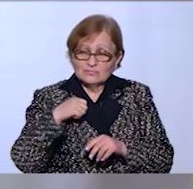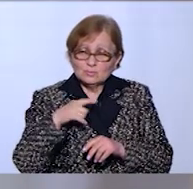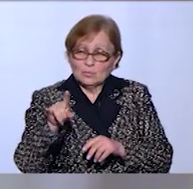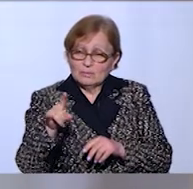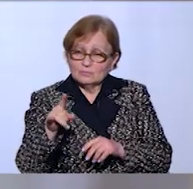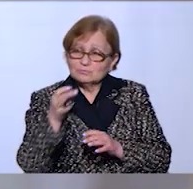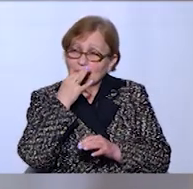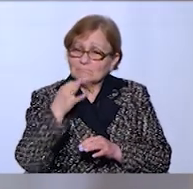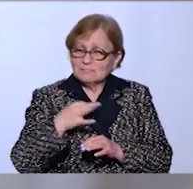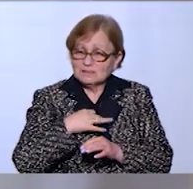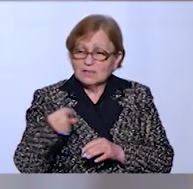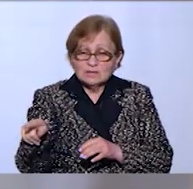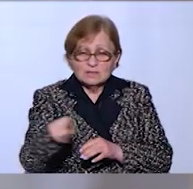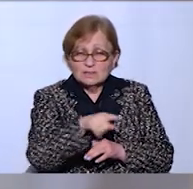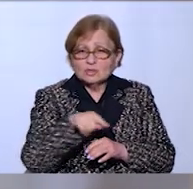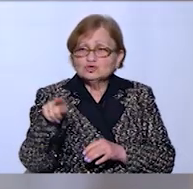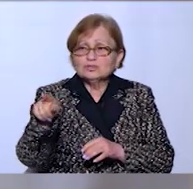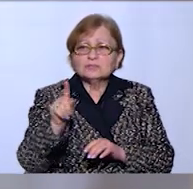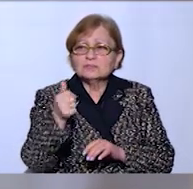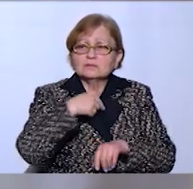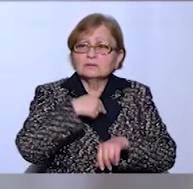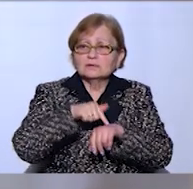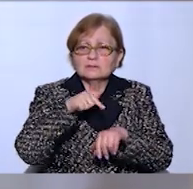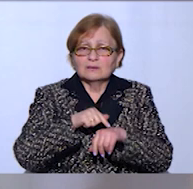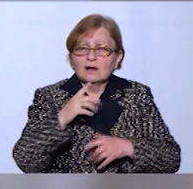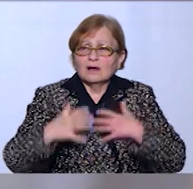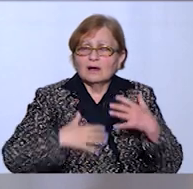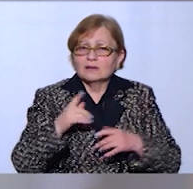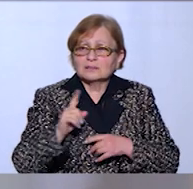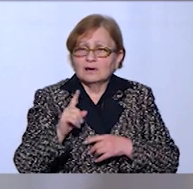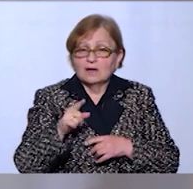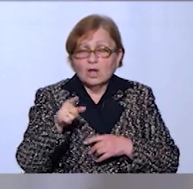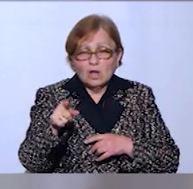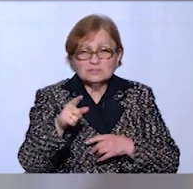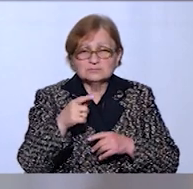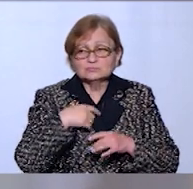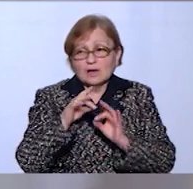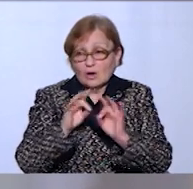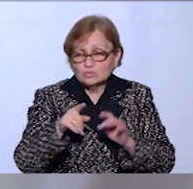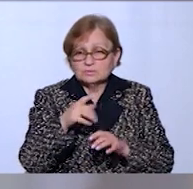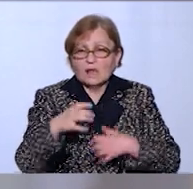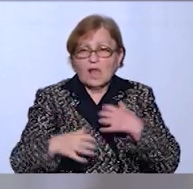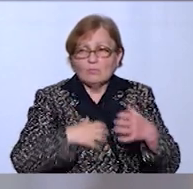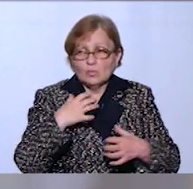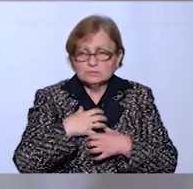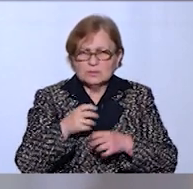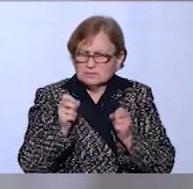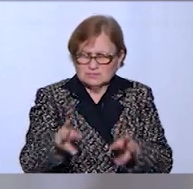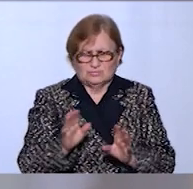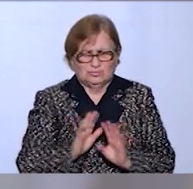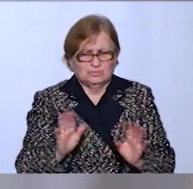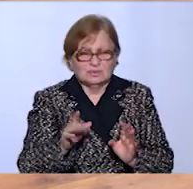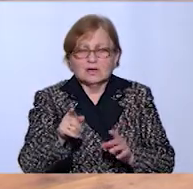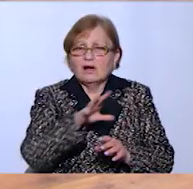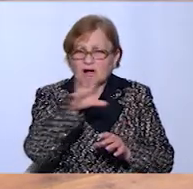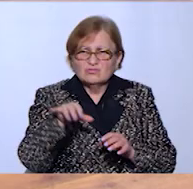ბევრს საუბრობენ ხოლმე და მნიშვნელოვანია ვიცოდეთ, რომ როდესაც ვთქვათ ბავშვი რაიმეზე ბრაზდება, რაიმეზე ტირის, როგორი უნდა იყოს ამ დროს